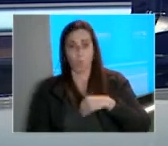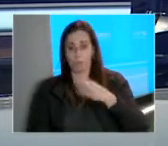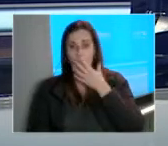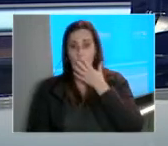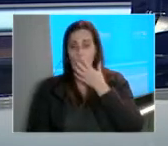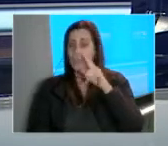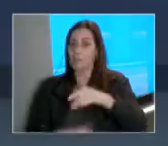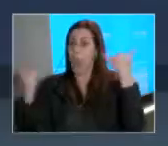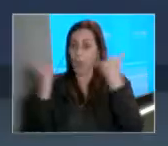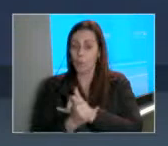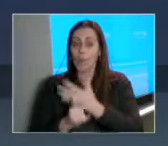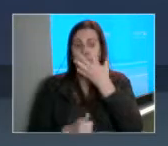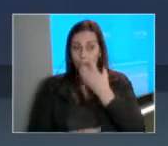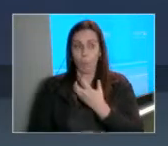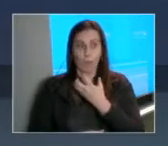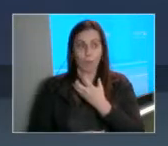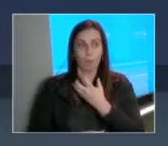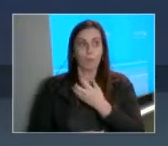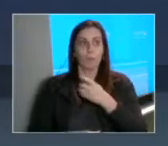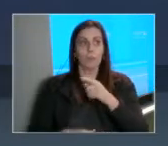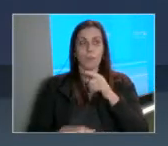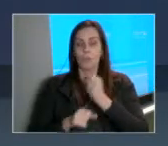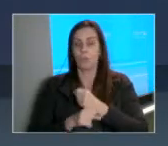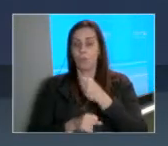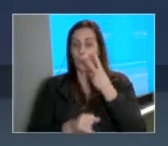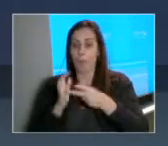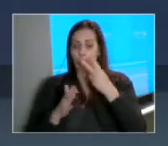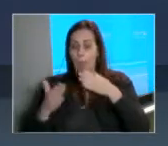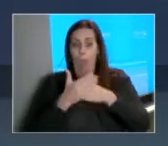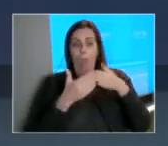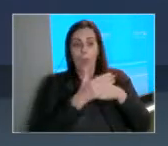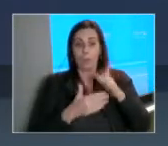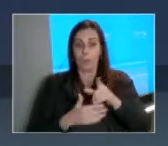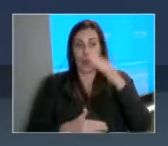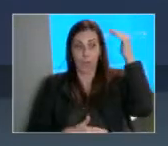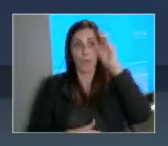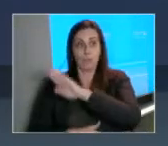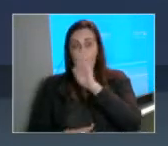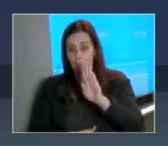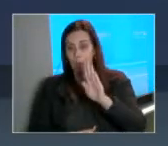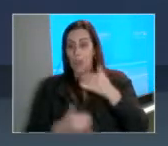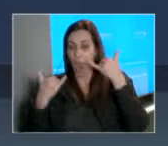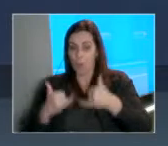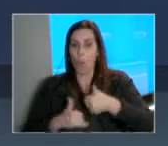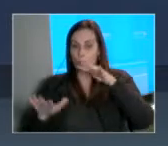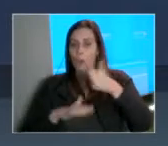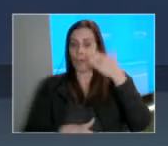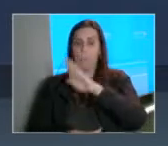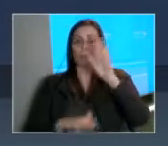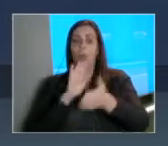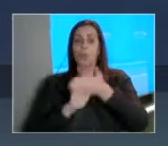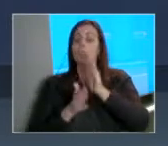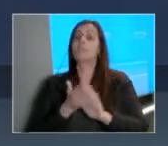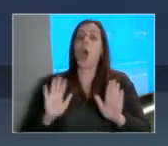איתך. זו הטעות הטרגית שהובילה לשני דדלוקים. כי אם זה היה גנץ מול ביבי, היום ראש הממשלה היה בנימין